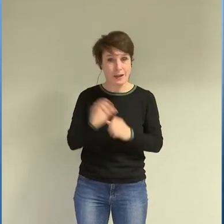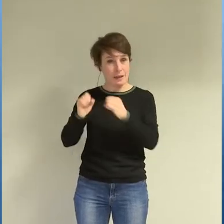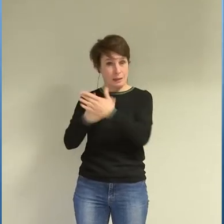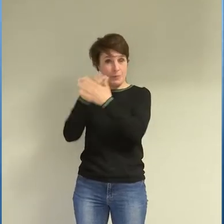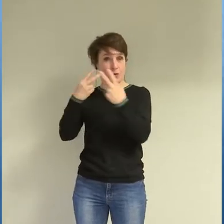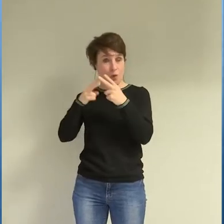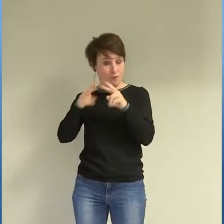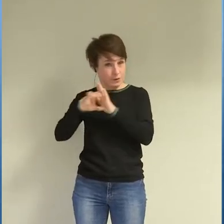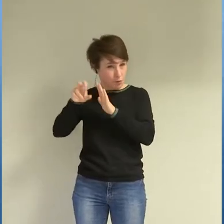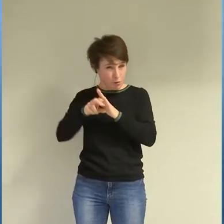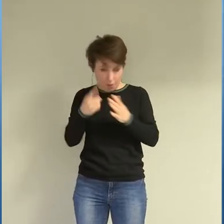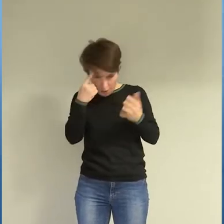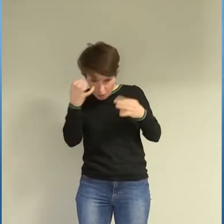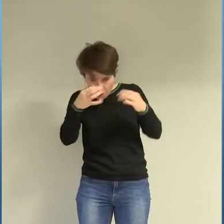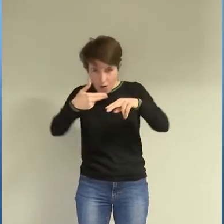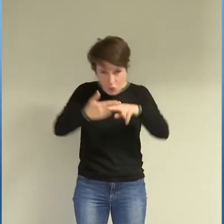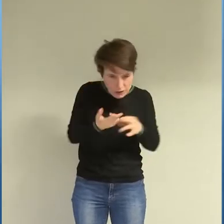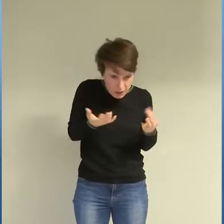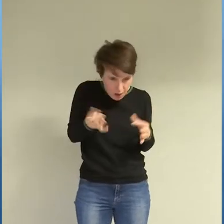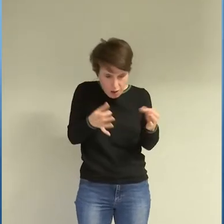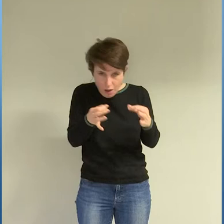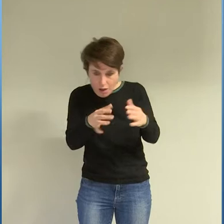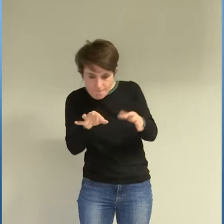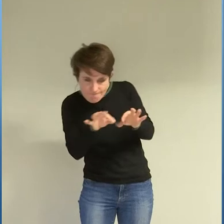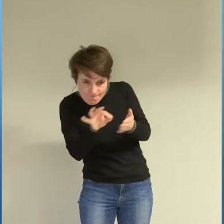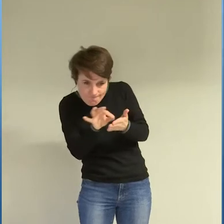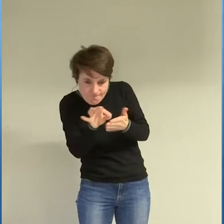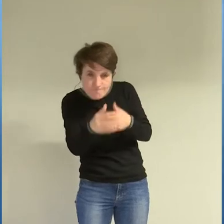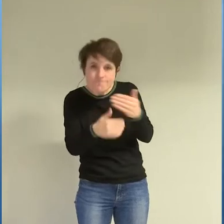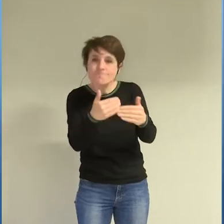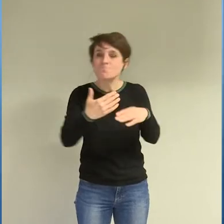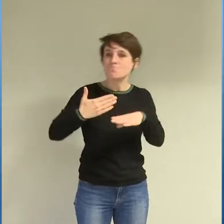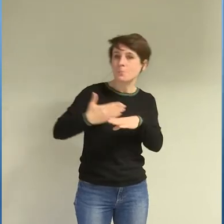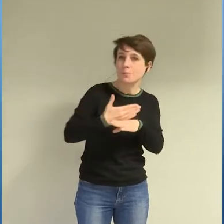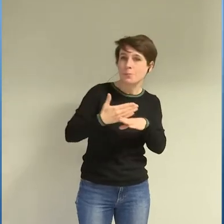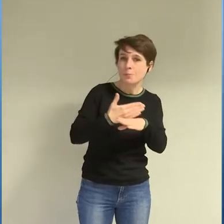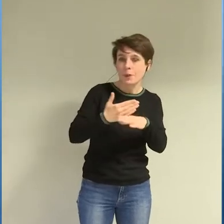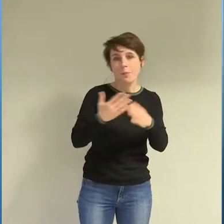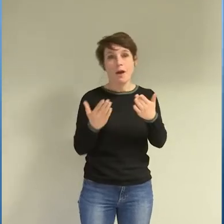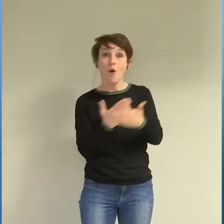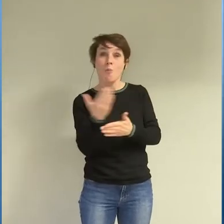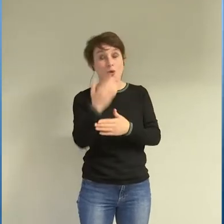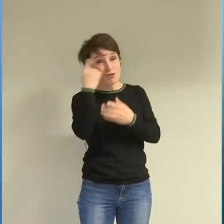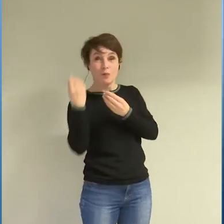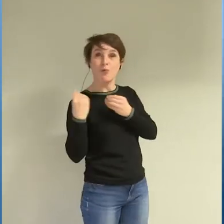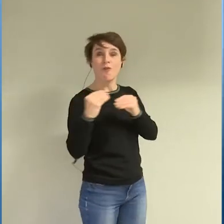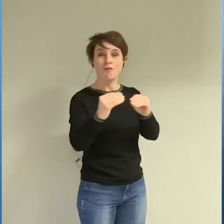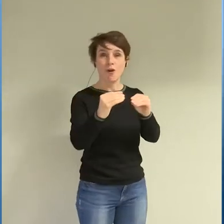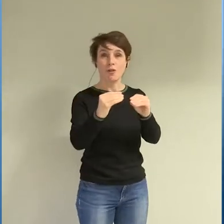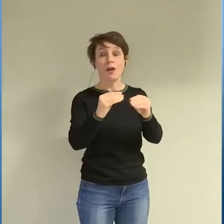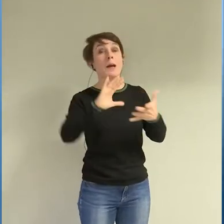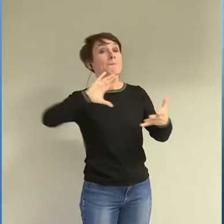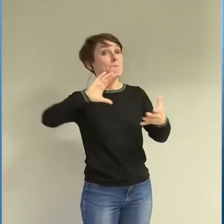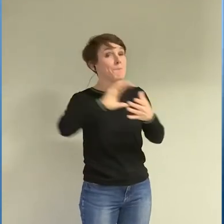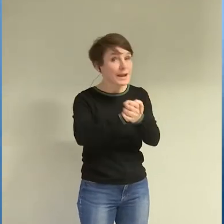et à même de faire face aux enjeux ils ont préparé un projet protocole de vente et un projet de pacte d'actionnaires